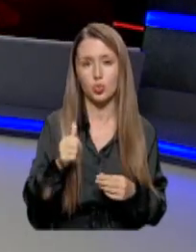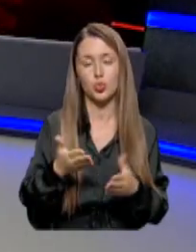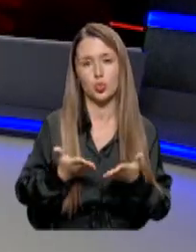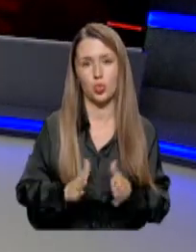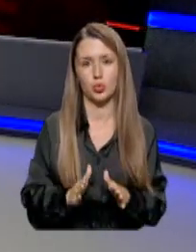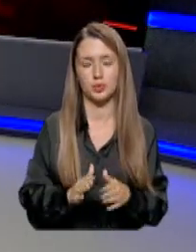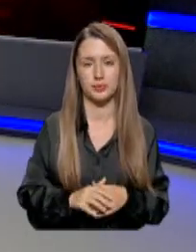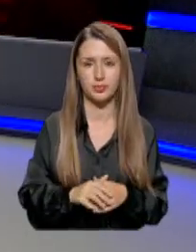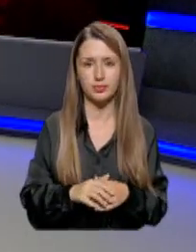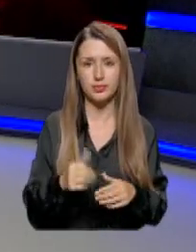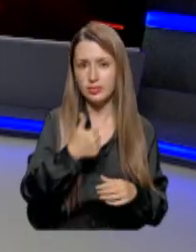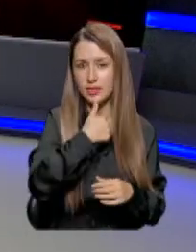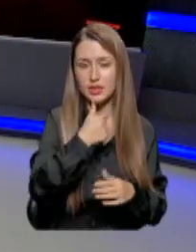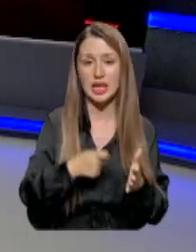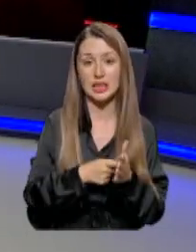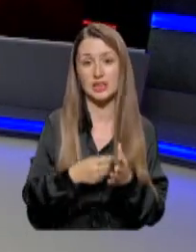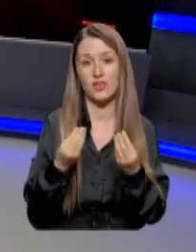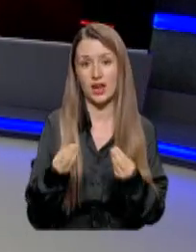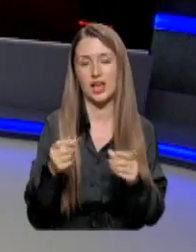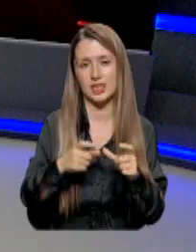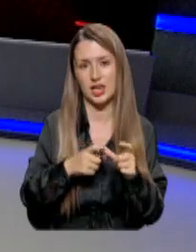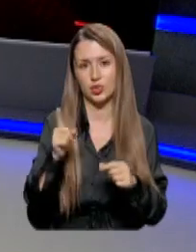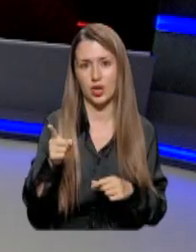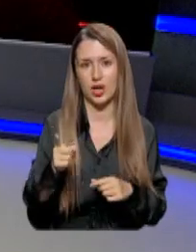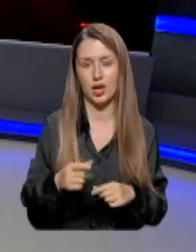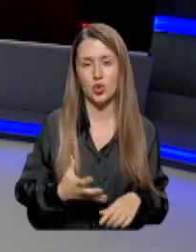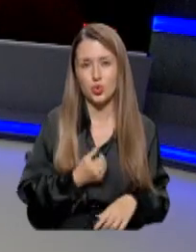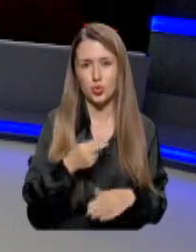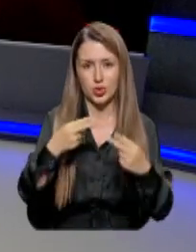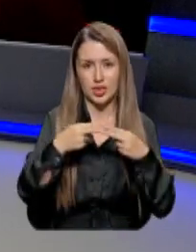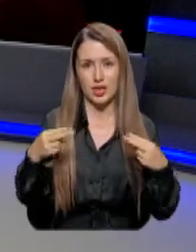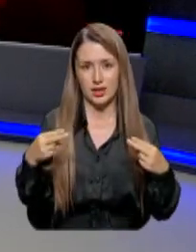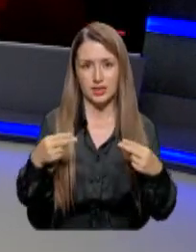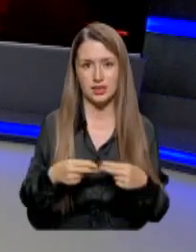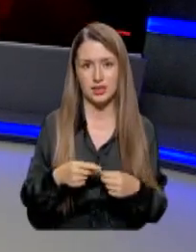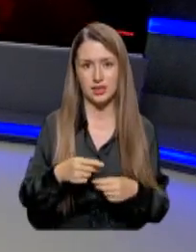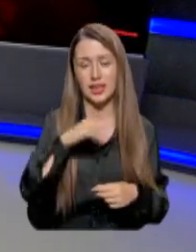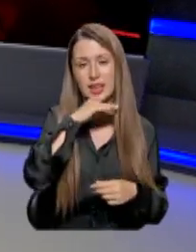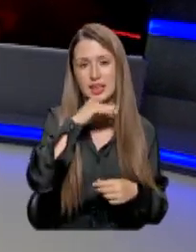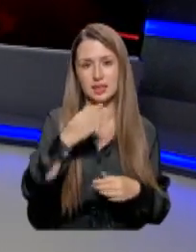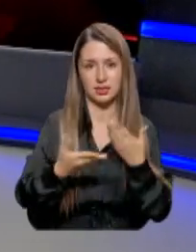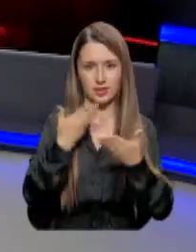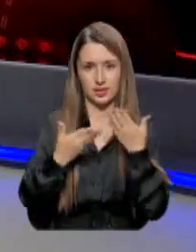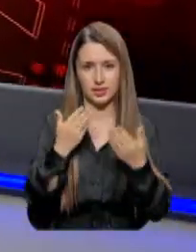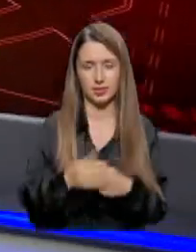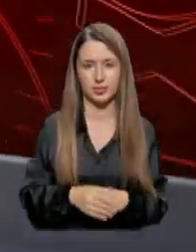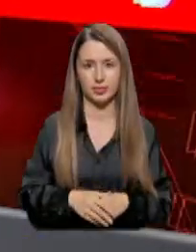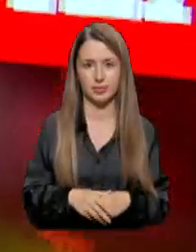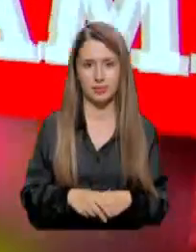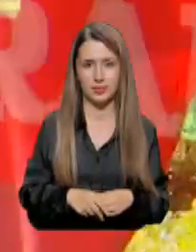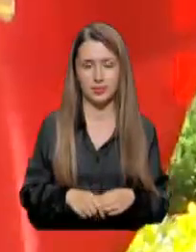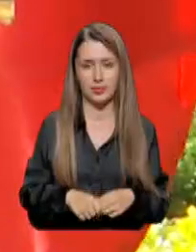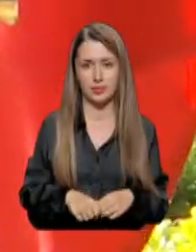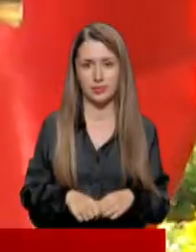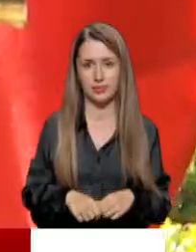dünyaya gelmişti. Babasının adını verdiler Selçuk'a. Hüzünlü hikayesini dedesi anlattı.